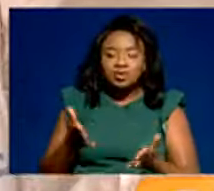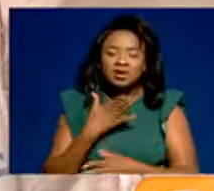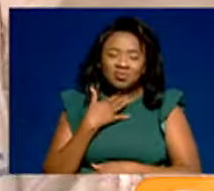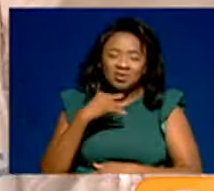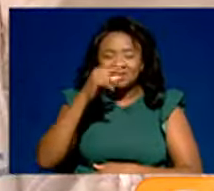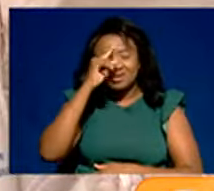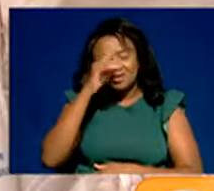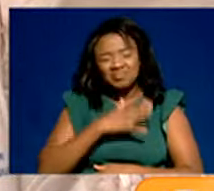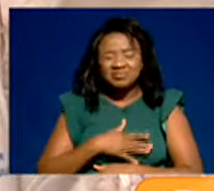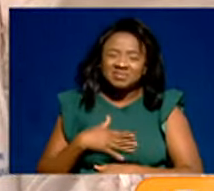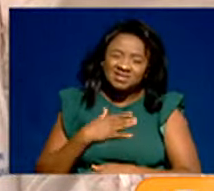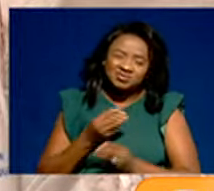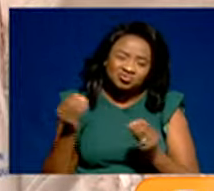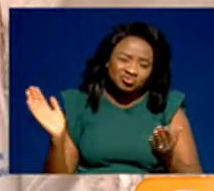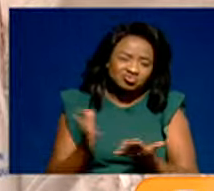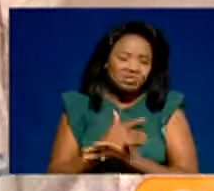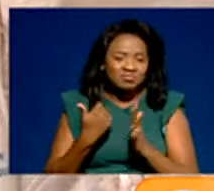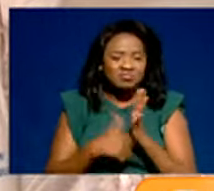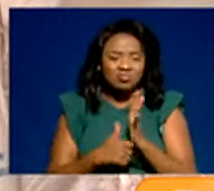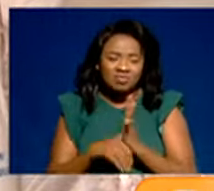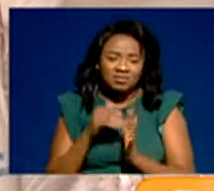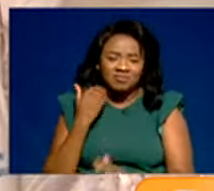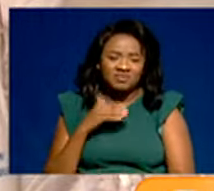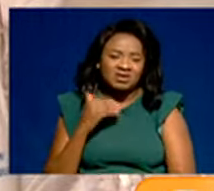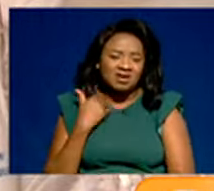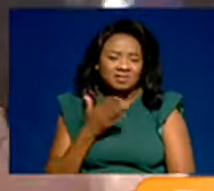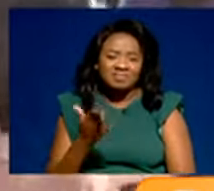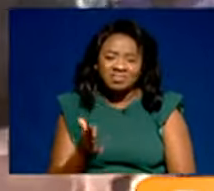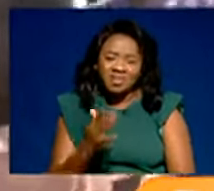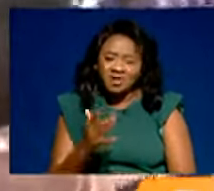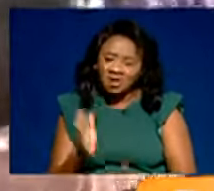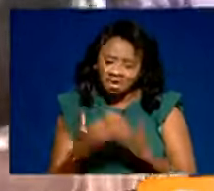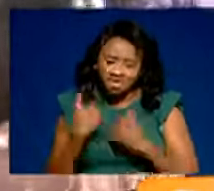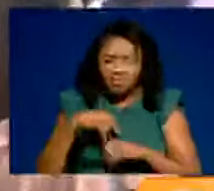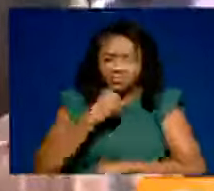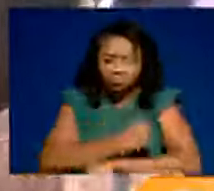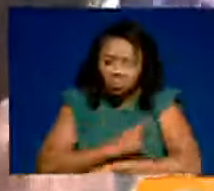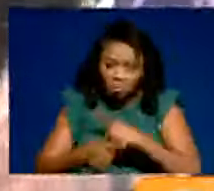kuhakikisha chakula cha kutosha. Lydia, okay, runinga ya Citizen, Nairobi.